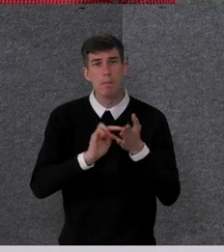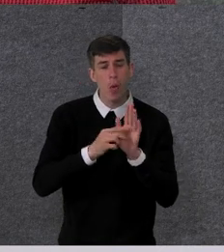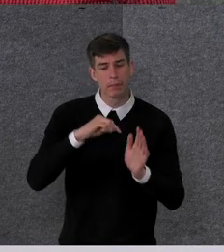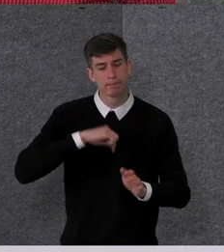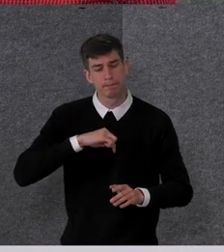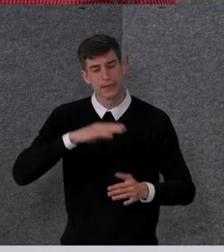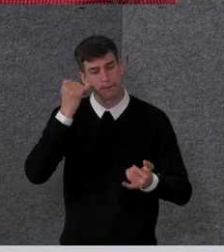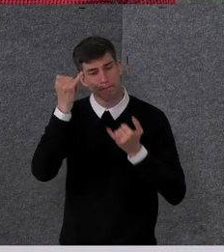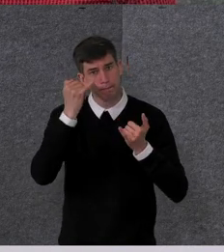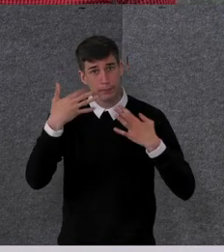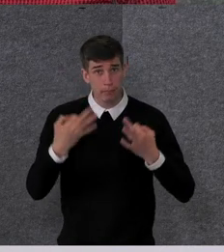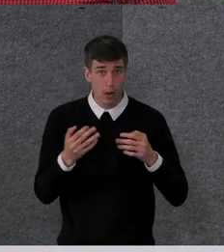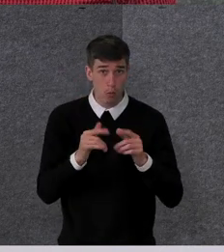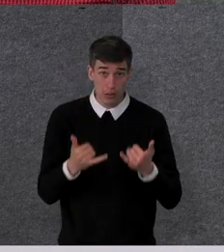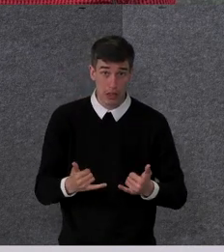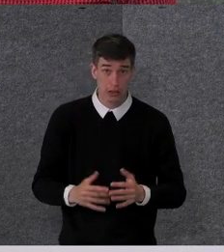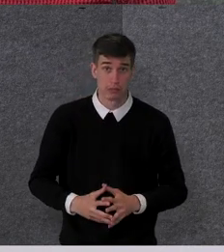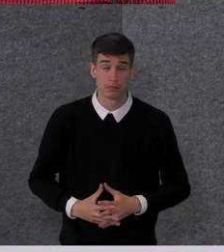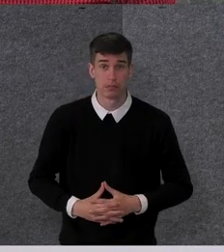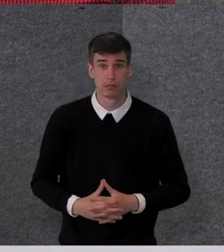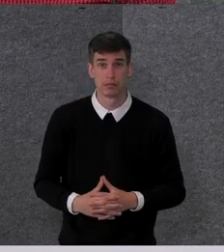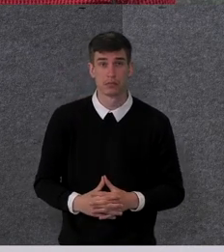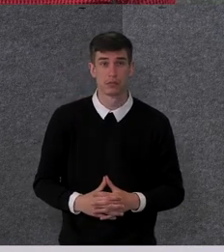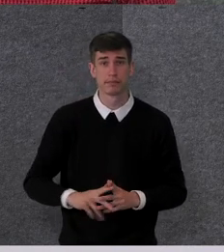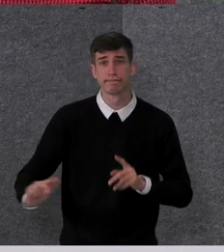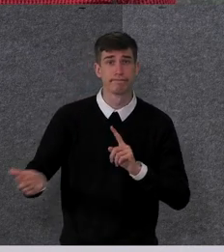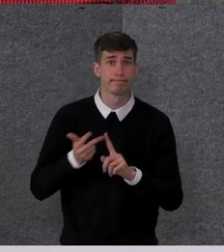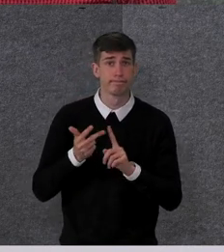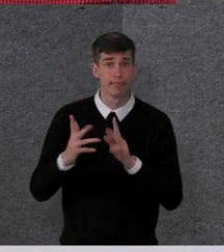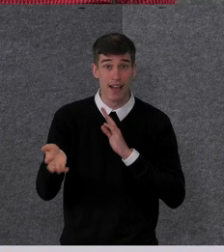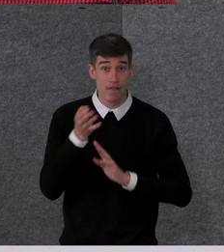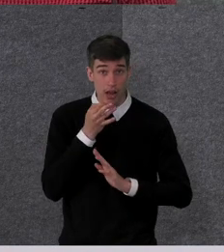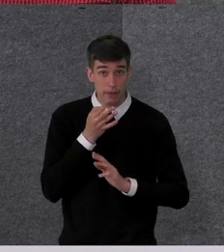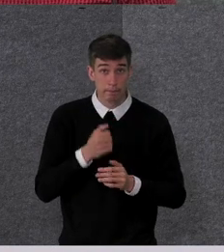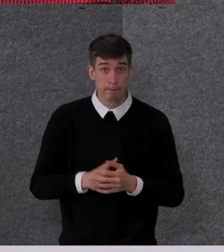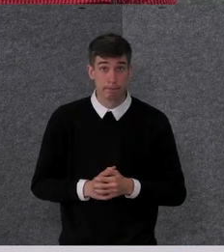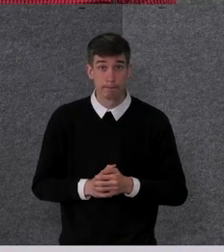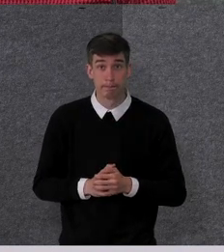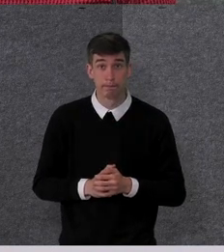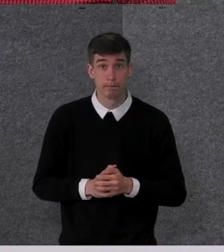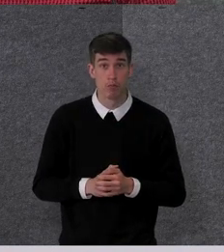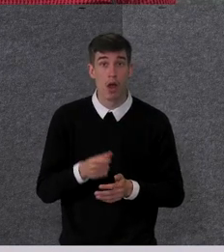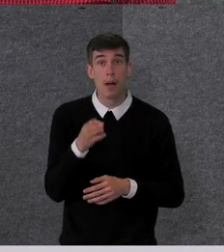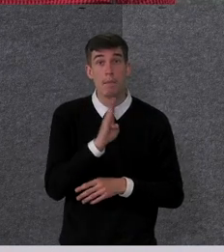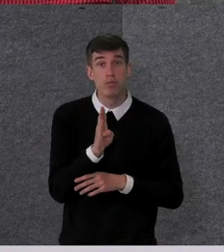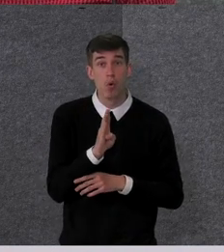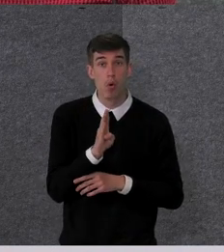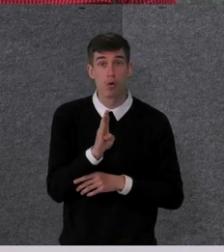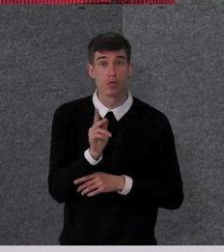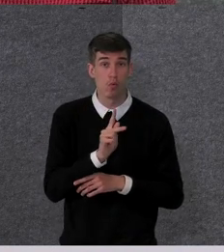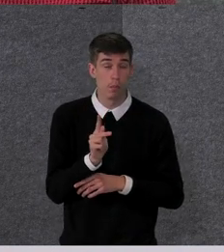dir persönlich unter den Nägeln? Und jetzt soeben ist wieder eine dritte Frage reingekommen von Björn